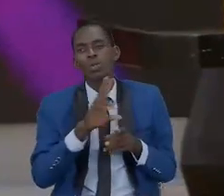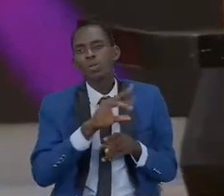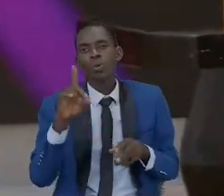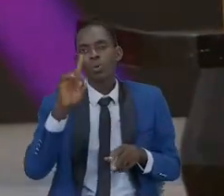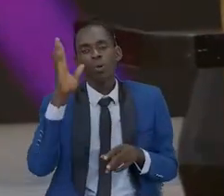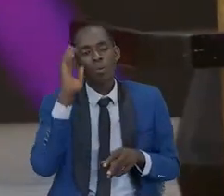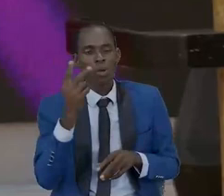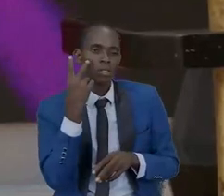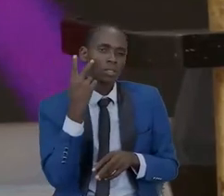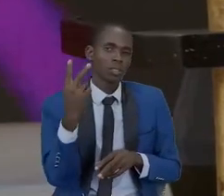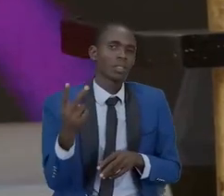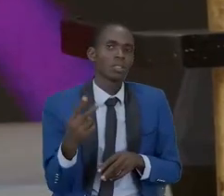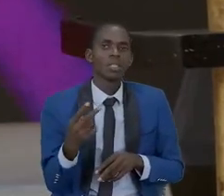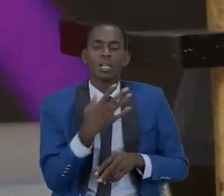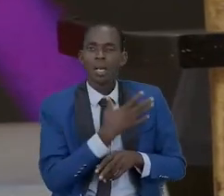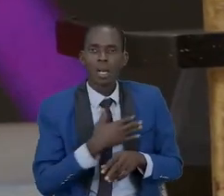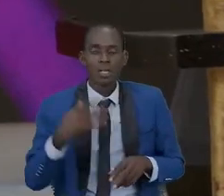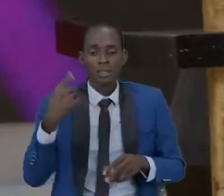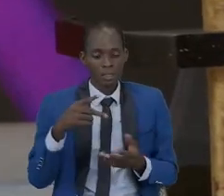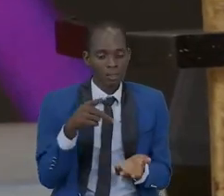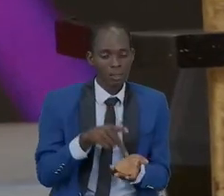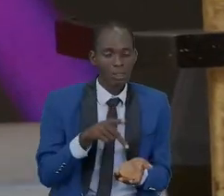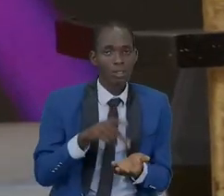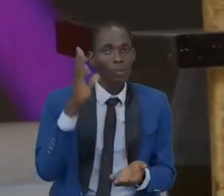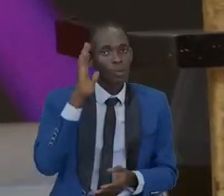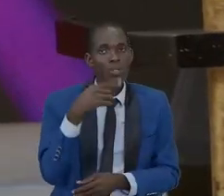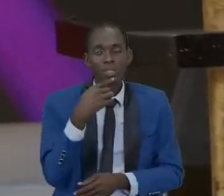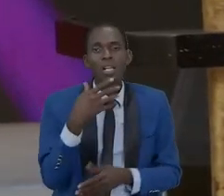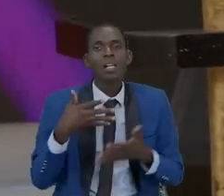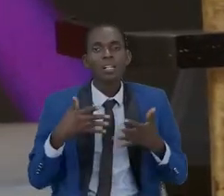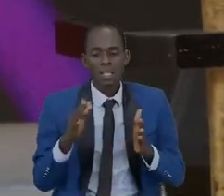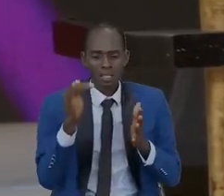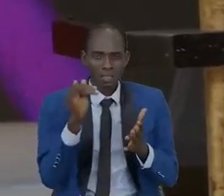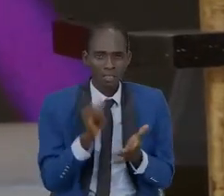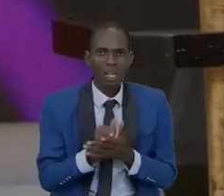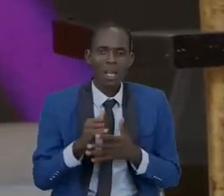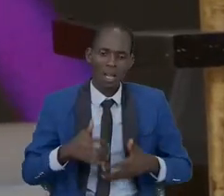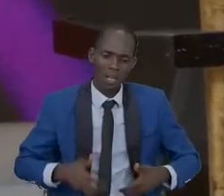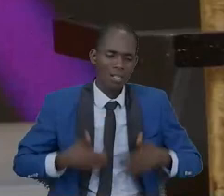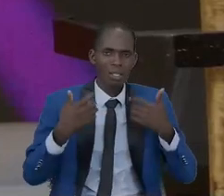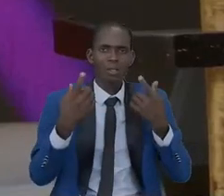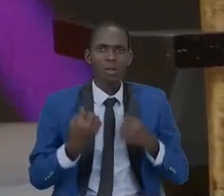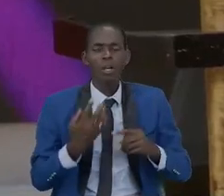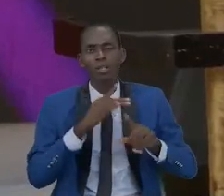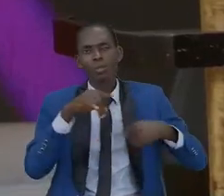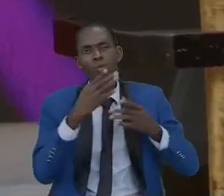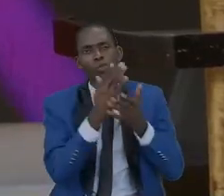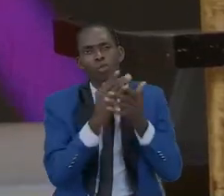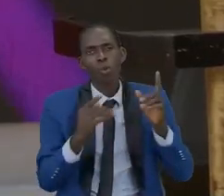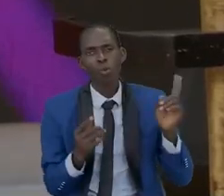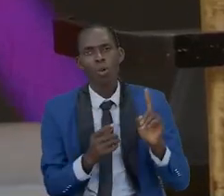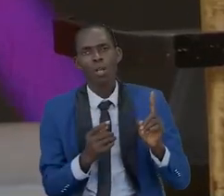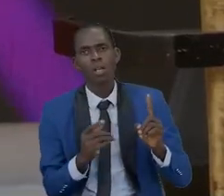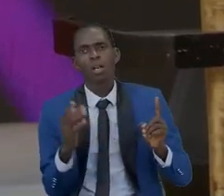voir elle est psychologues peuvent dire que lorsque la Colère vient alors qui était allé quelque part